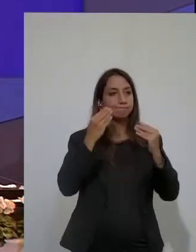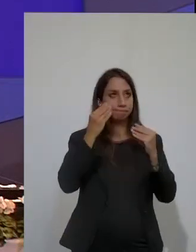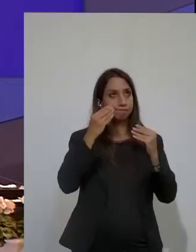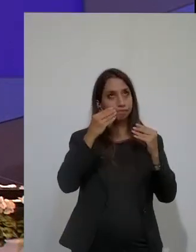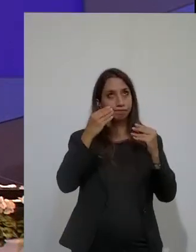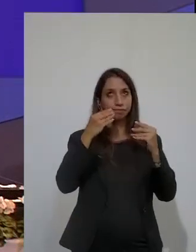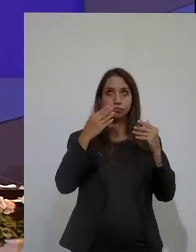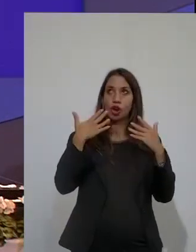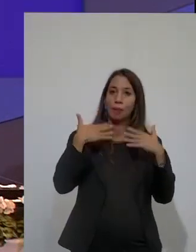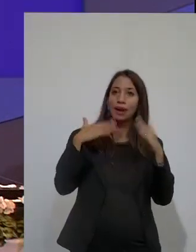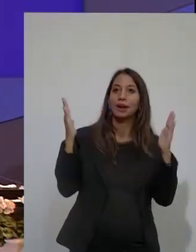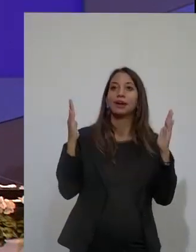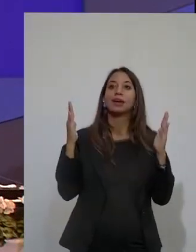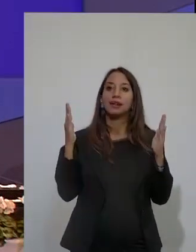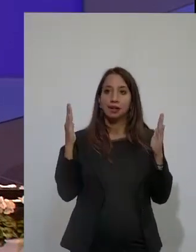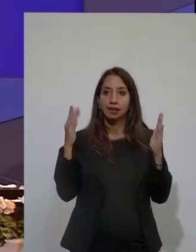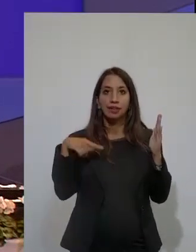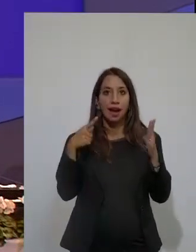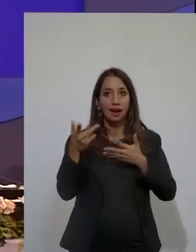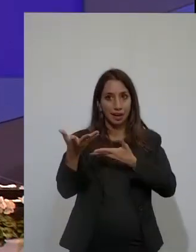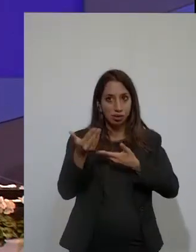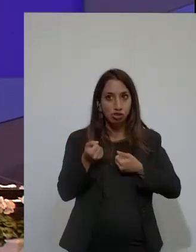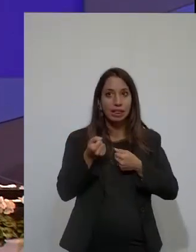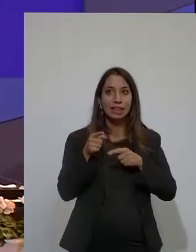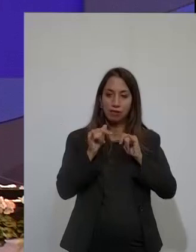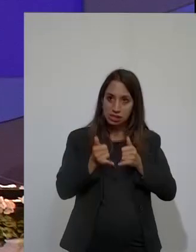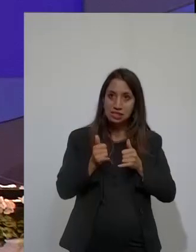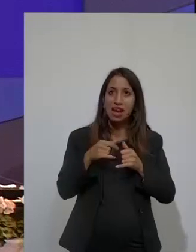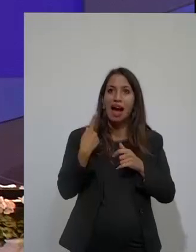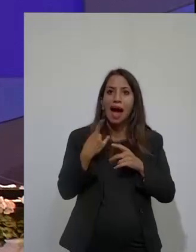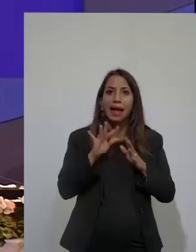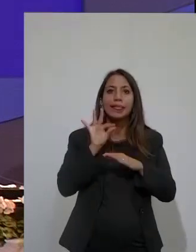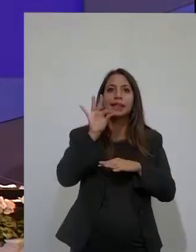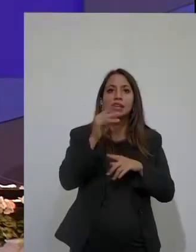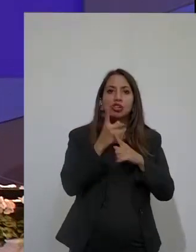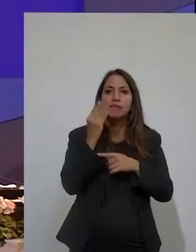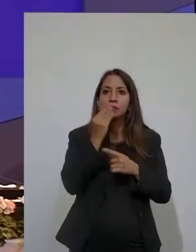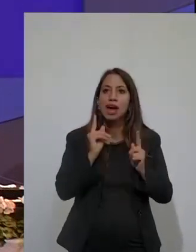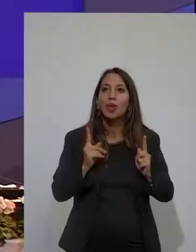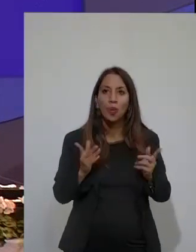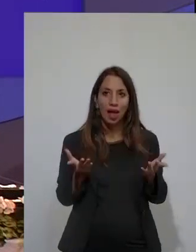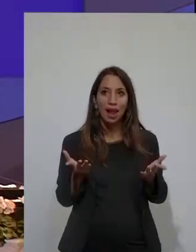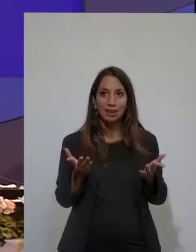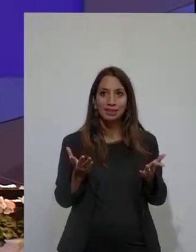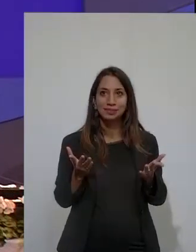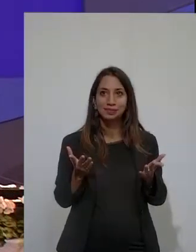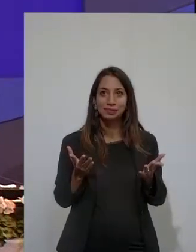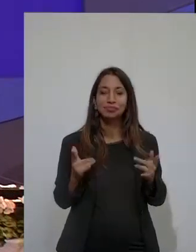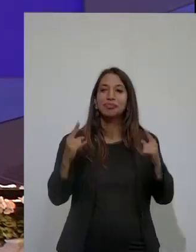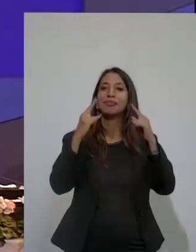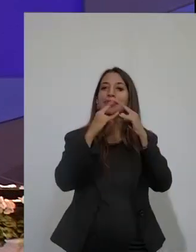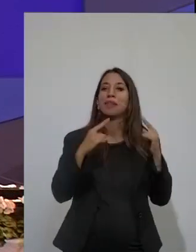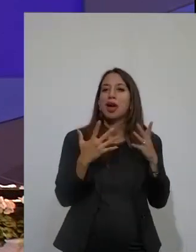a ricettivo, ma non possiamo prescindere dal pensare alle destinazioni. Anche il campeggio